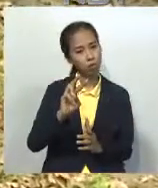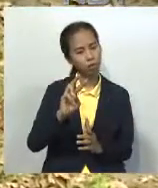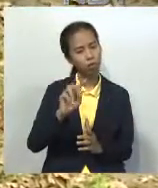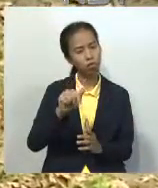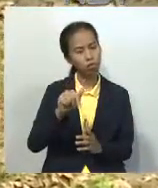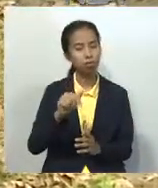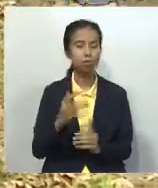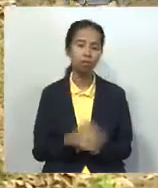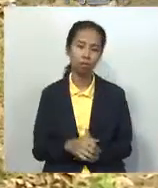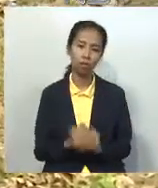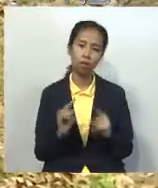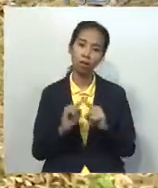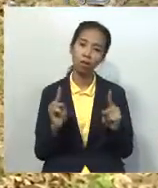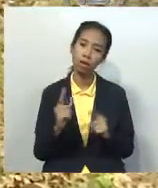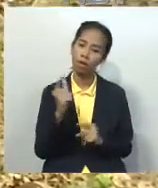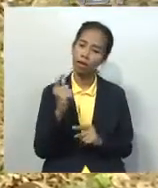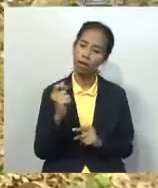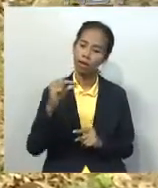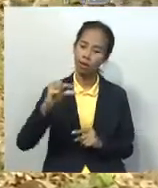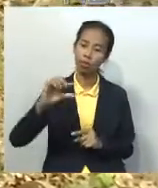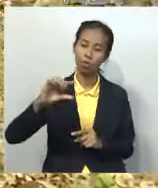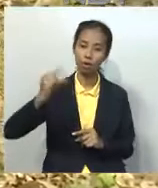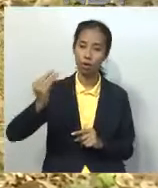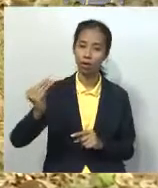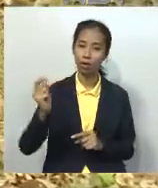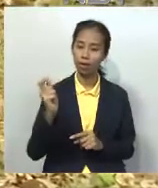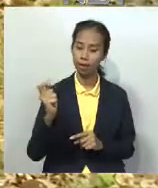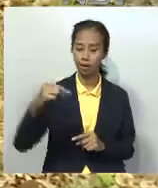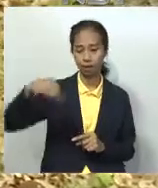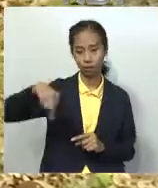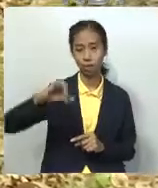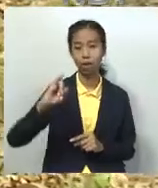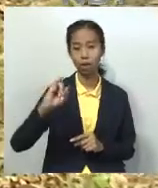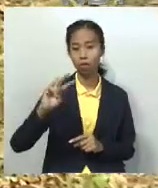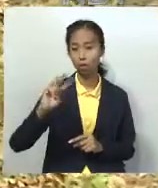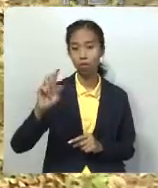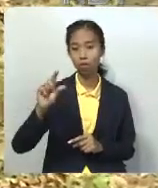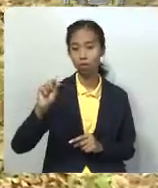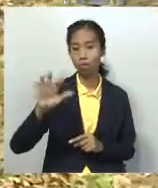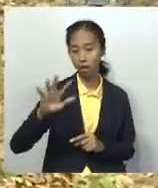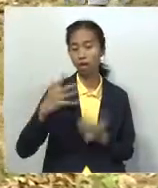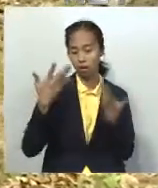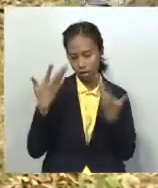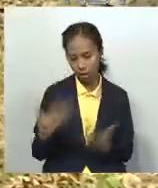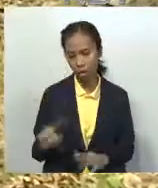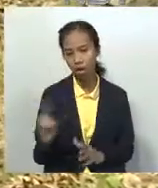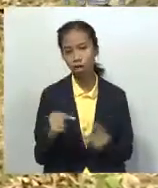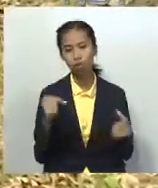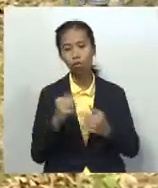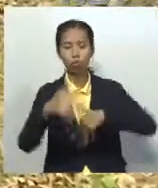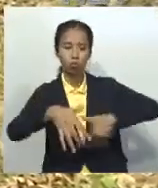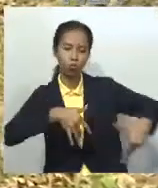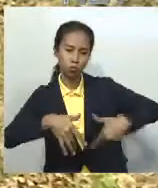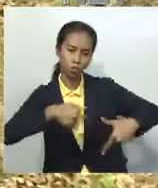ครกรัมต่อลูกบาศก์เมตรนะคะส่วนค่า AQI อยู่ที่ประมาณ225ค่ะซึ่งพี่น้องประชาชนที่อยู่ในเขตเทศบาลนะคะก็บอ